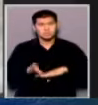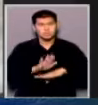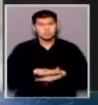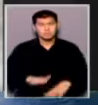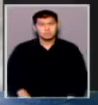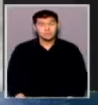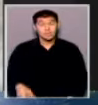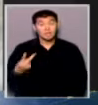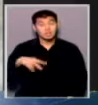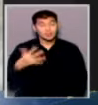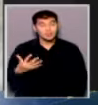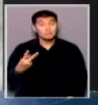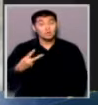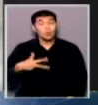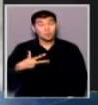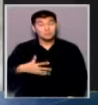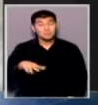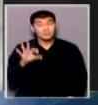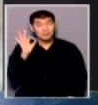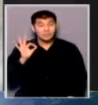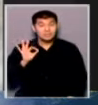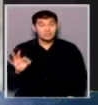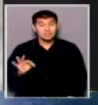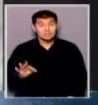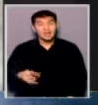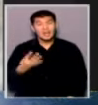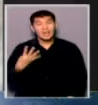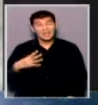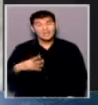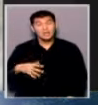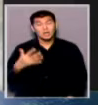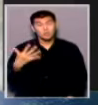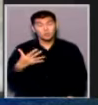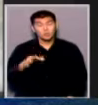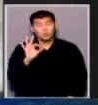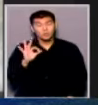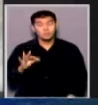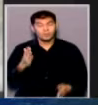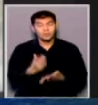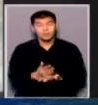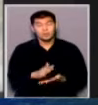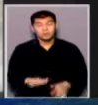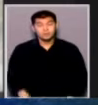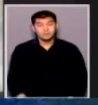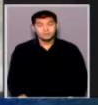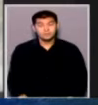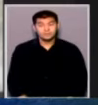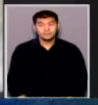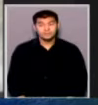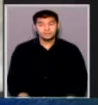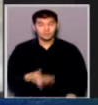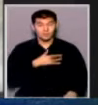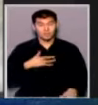Ол 25%, 30%, 2-3 күн ем алғаннан кейін 40-50% кейін өсіп кетіп жағдайларды кездесіп жатыр.